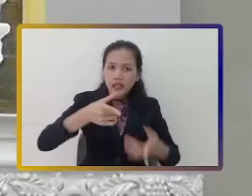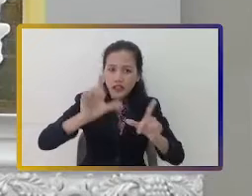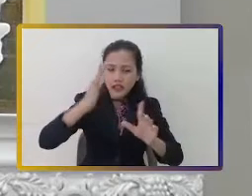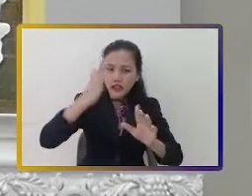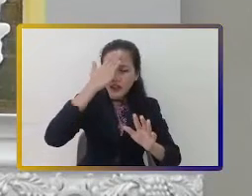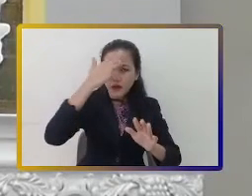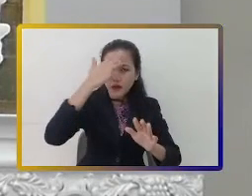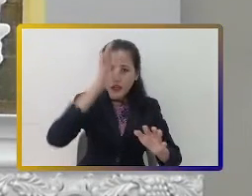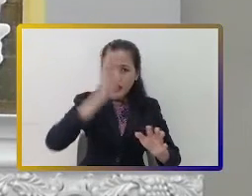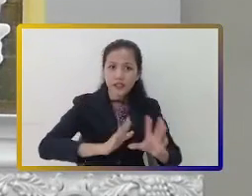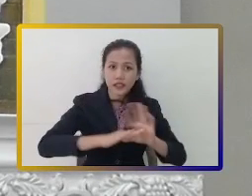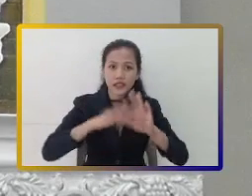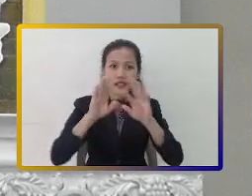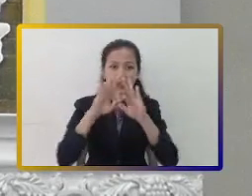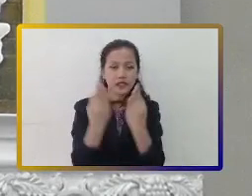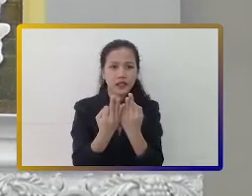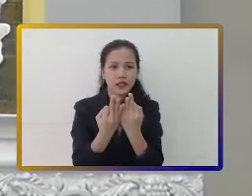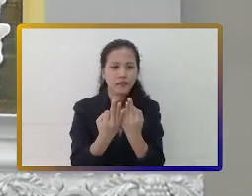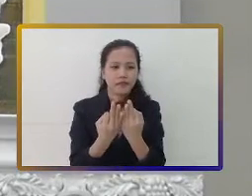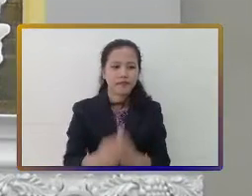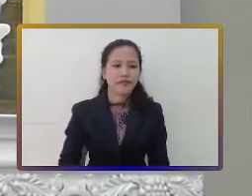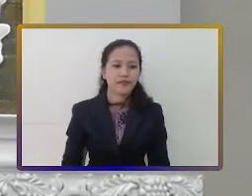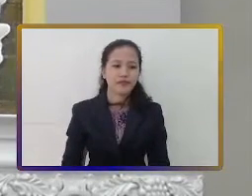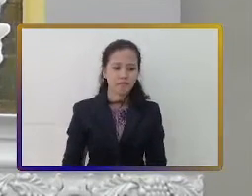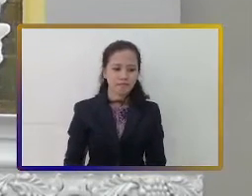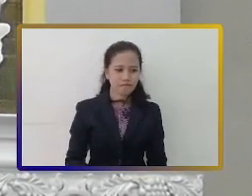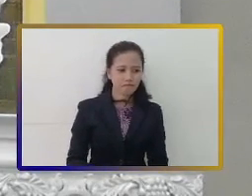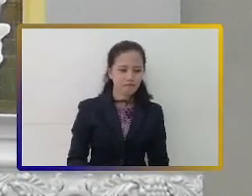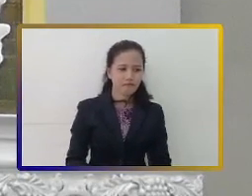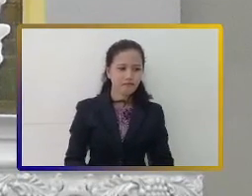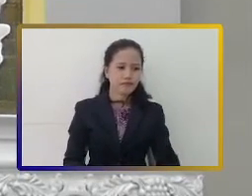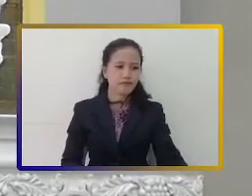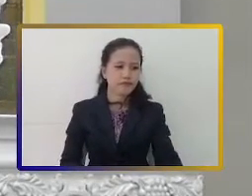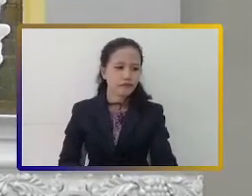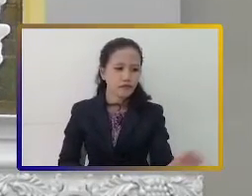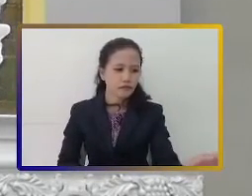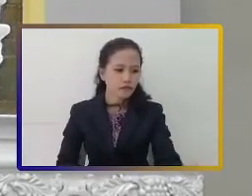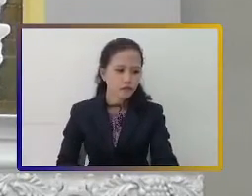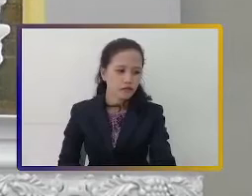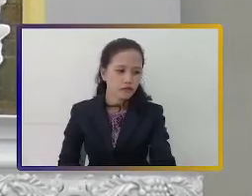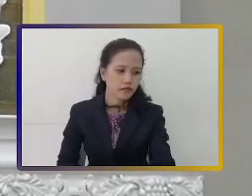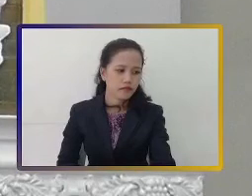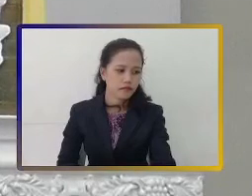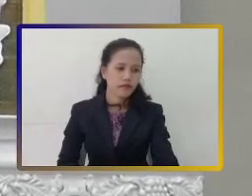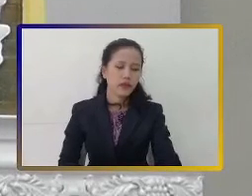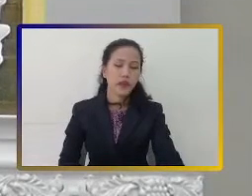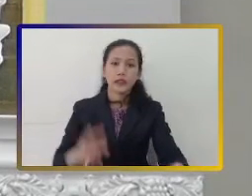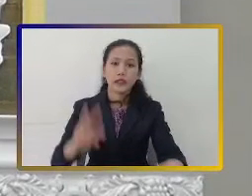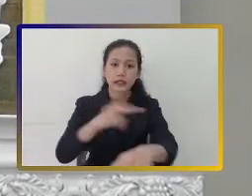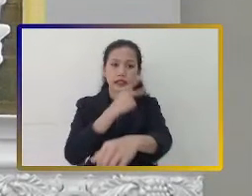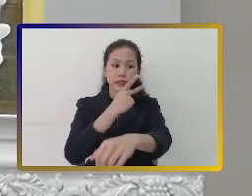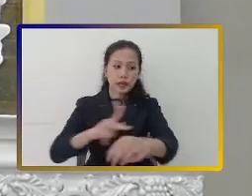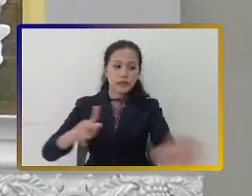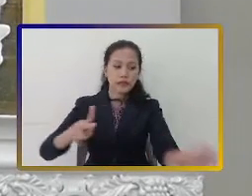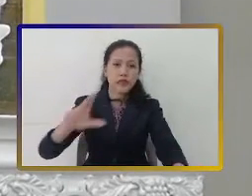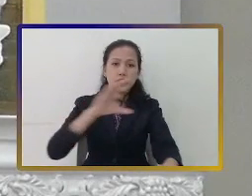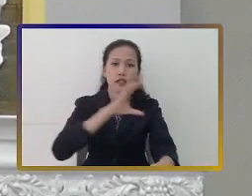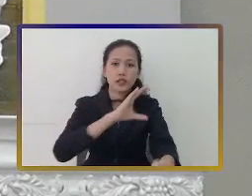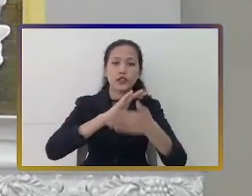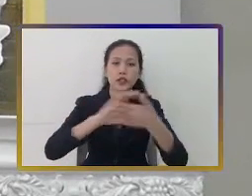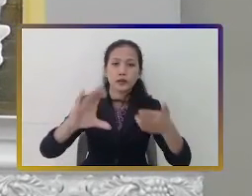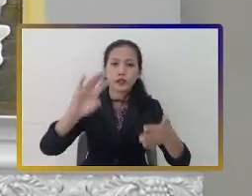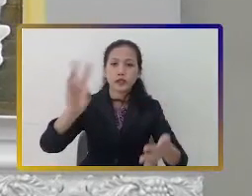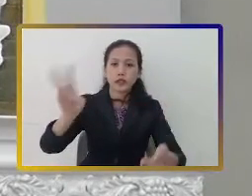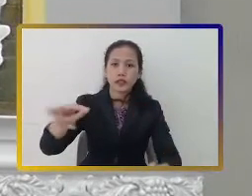natin in verse number 4. Ang sabi po kasi ng Biblia po rito, "We will not hide them from